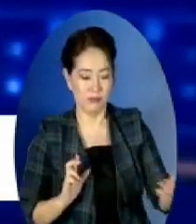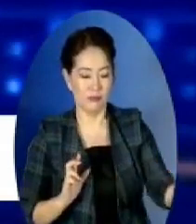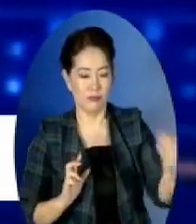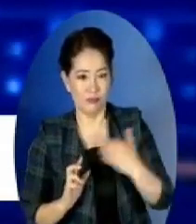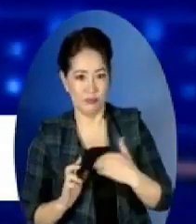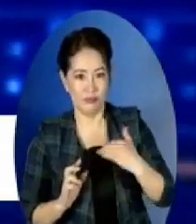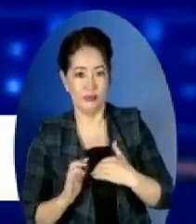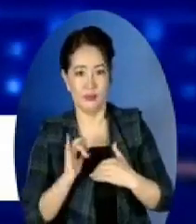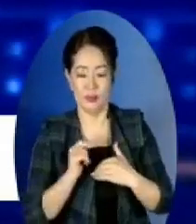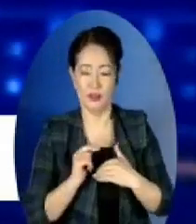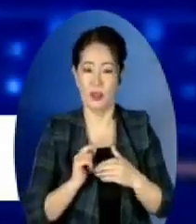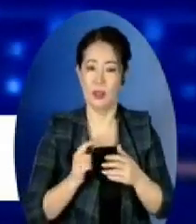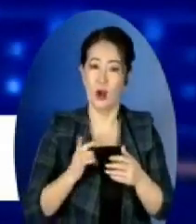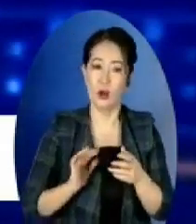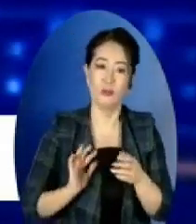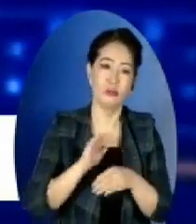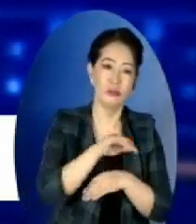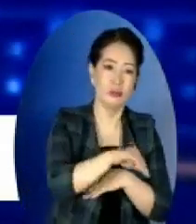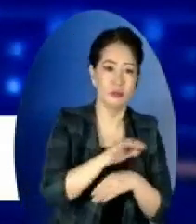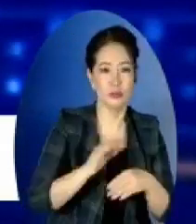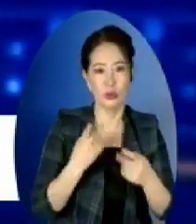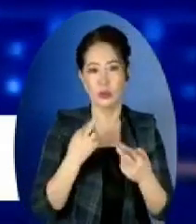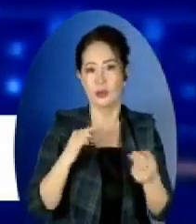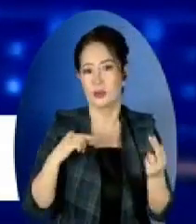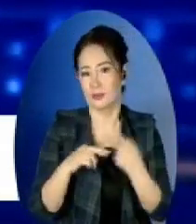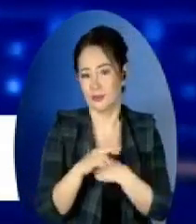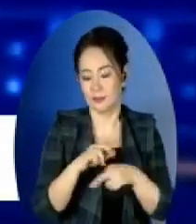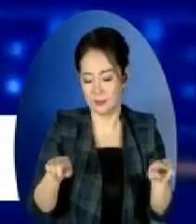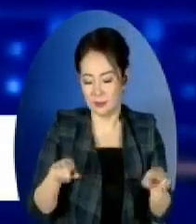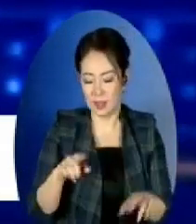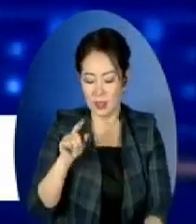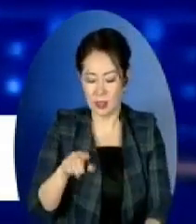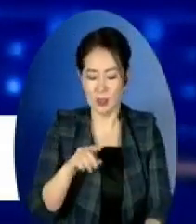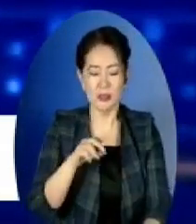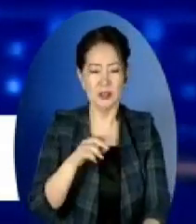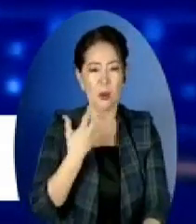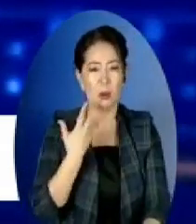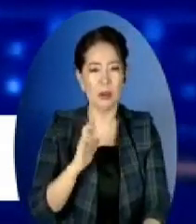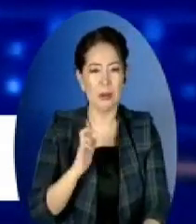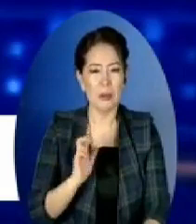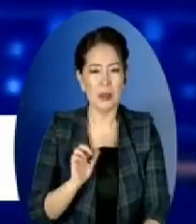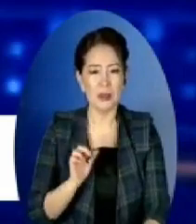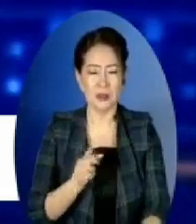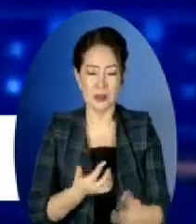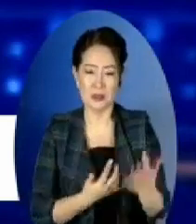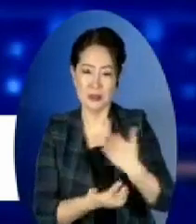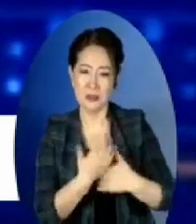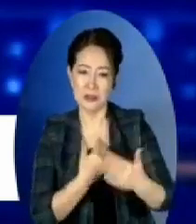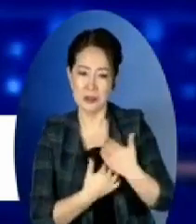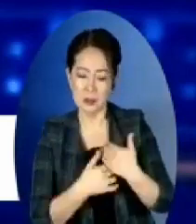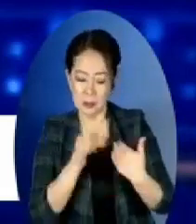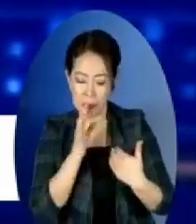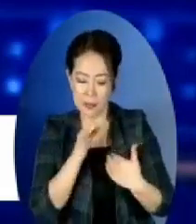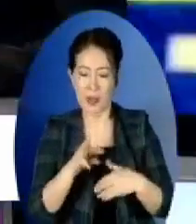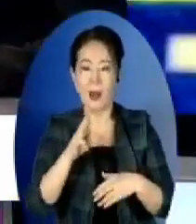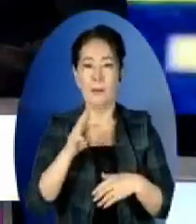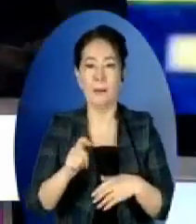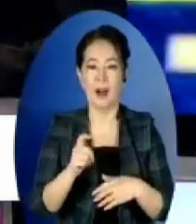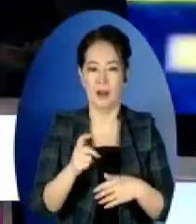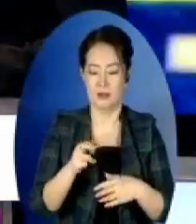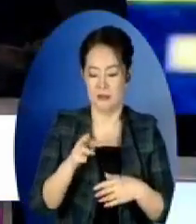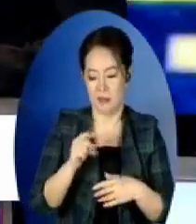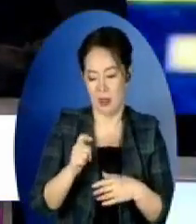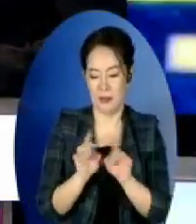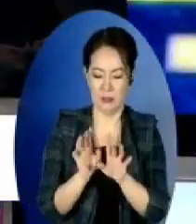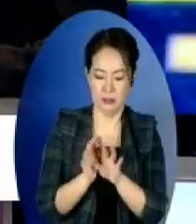үүнтэй холбоотойгоор иргэд маань хөдөө орон нутгаас нийслэлхт руу ихтэй мал махан түүхэдийн материалтай баран материал очиж орж ичээн. Энд